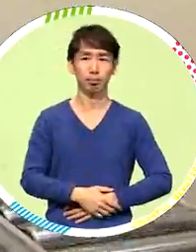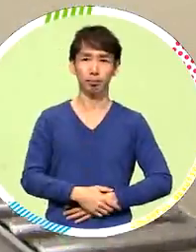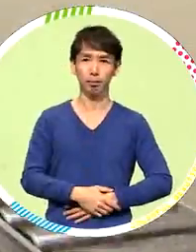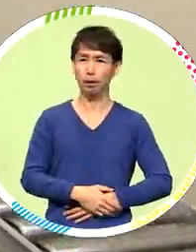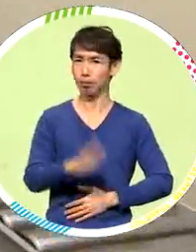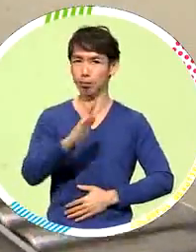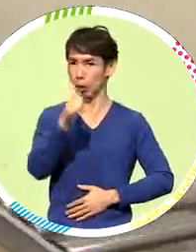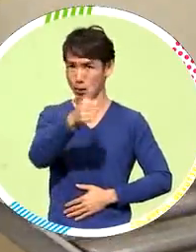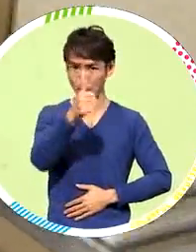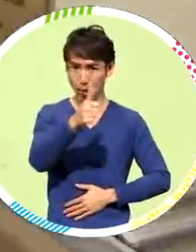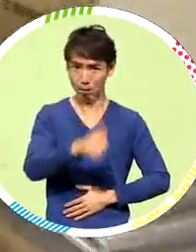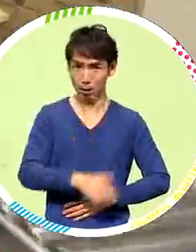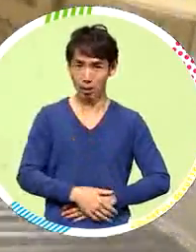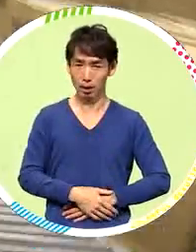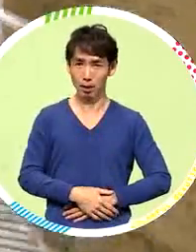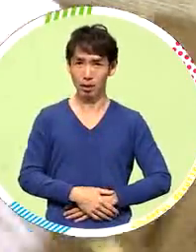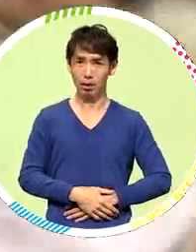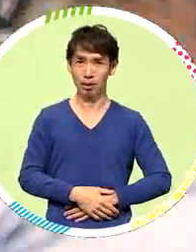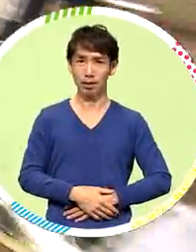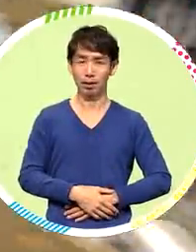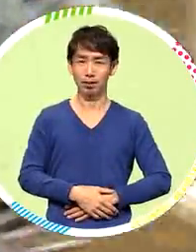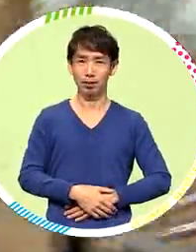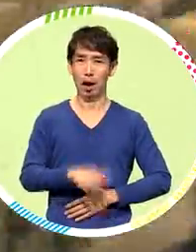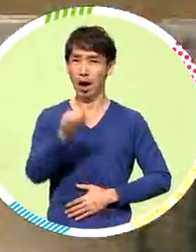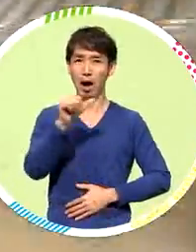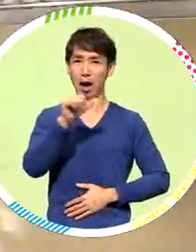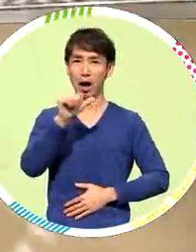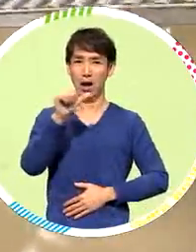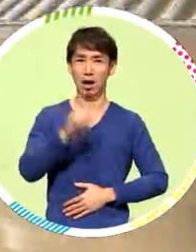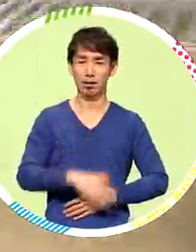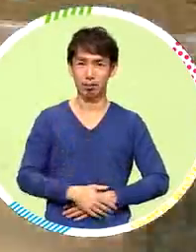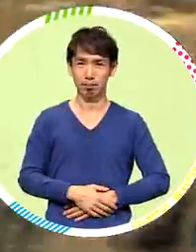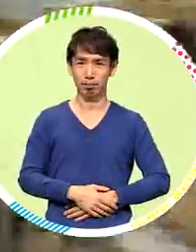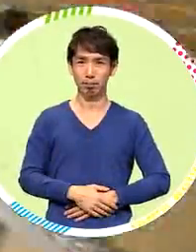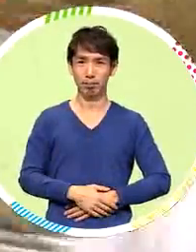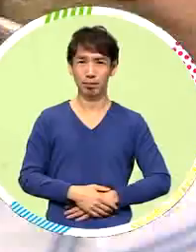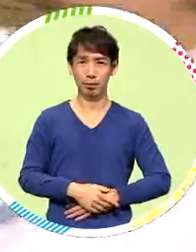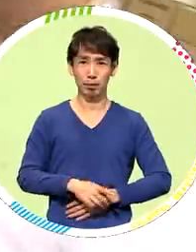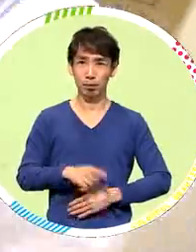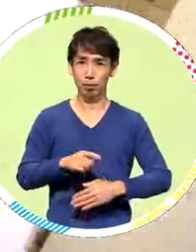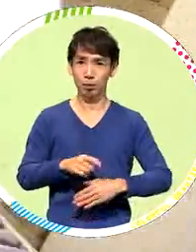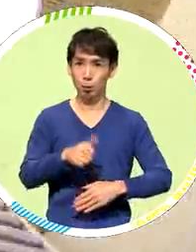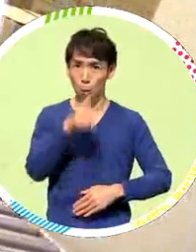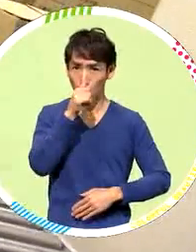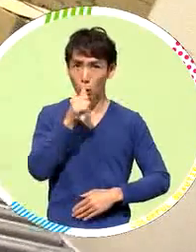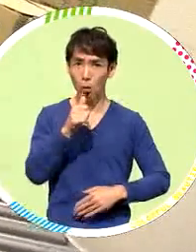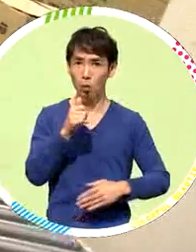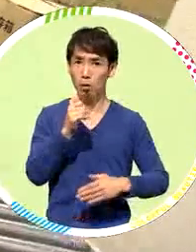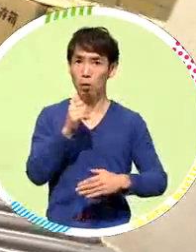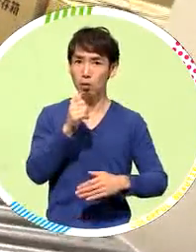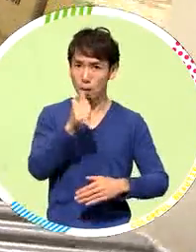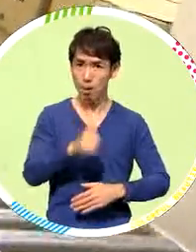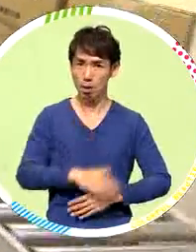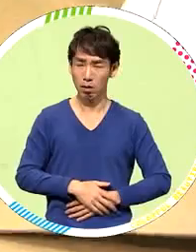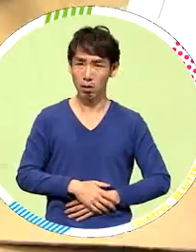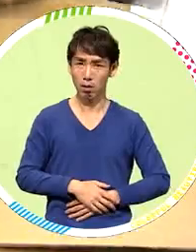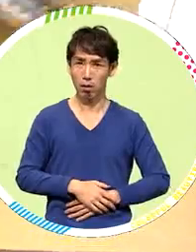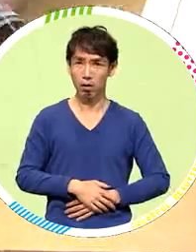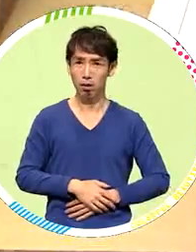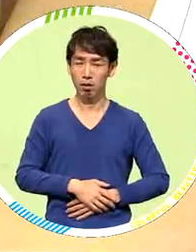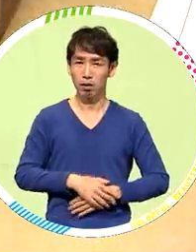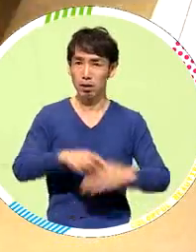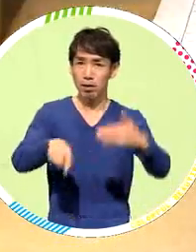ちょっとああんん3でため何ですかこちらの文書をまたあの